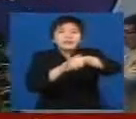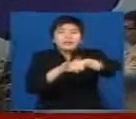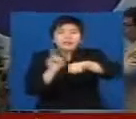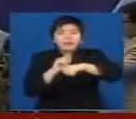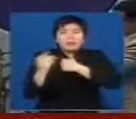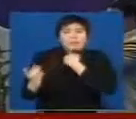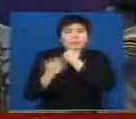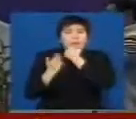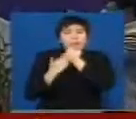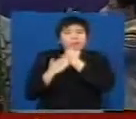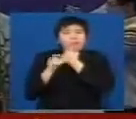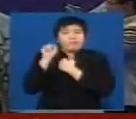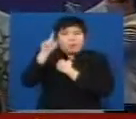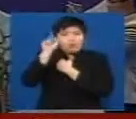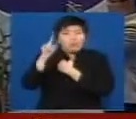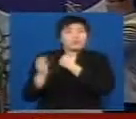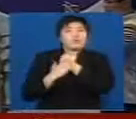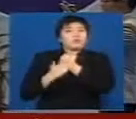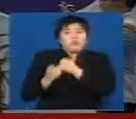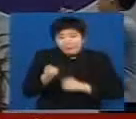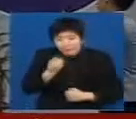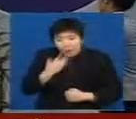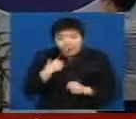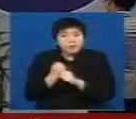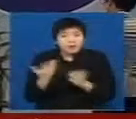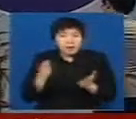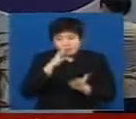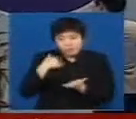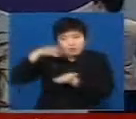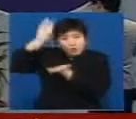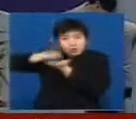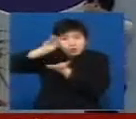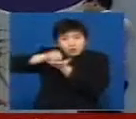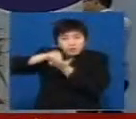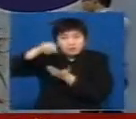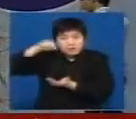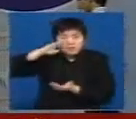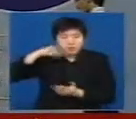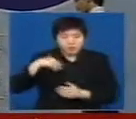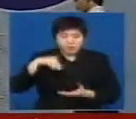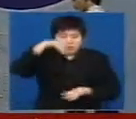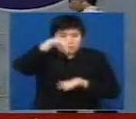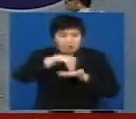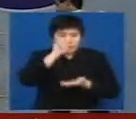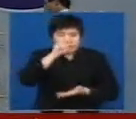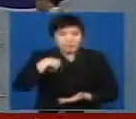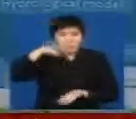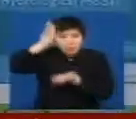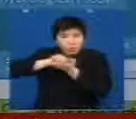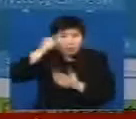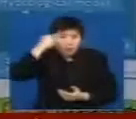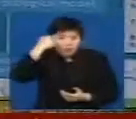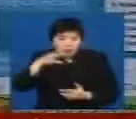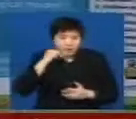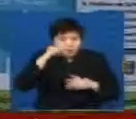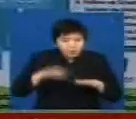ว่า Warning System ใช่ไหมฮะที่พอมีข้อมูลมาจะมีการเชื่อมโยงข้อมูลยังไงด้วย ใช